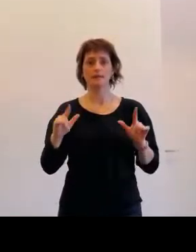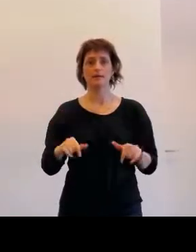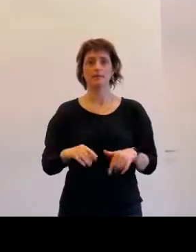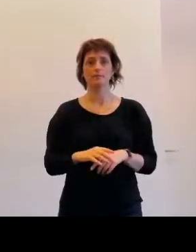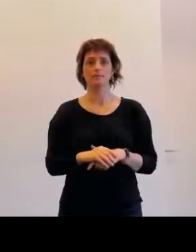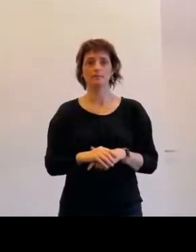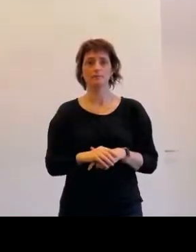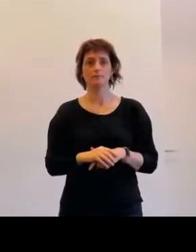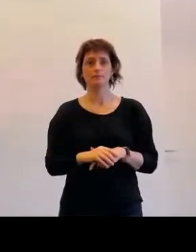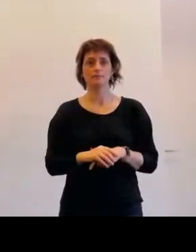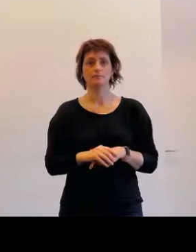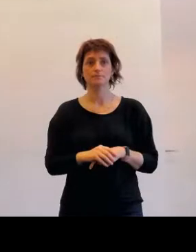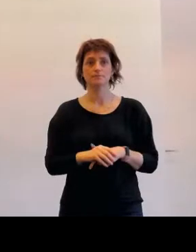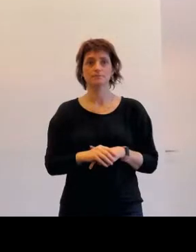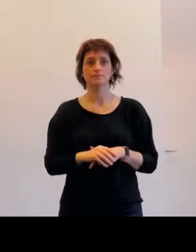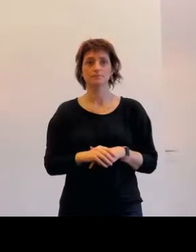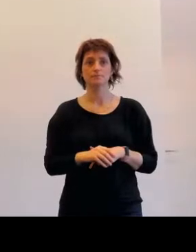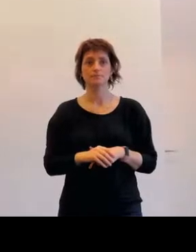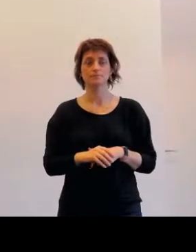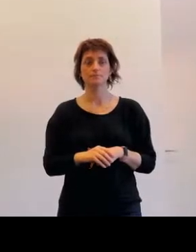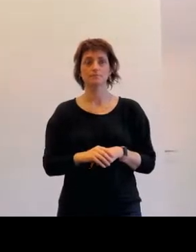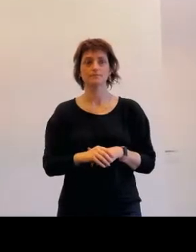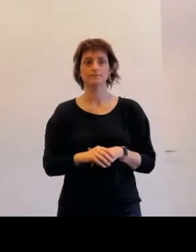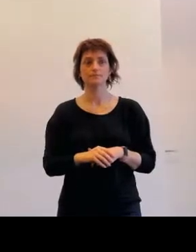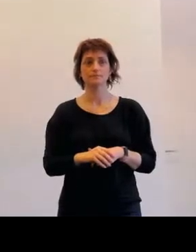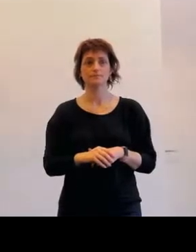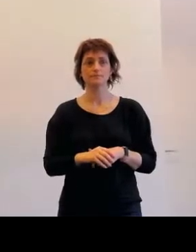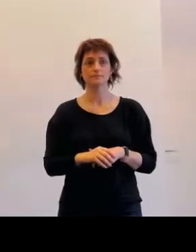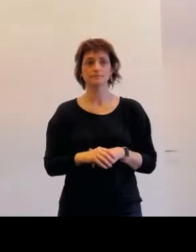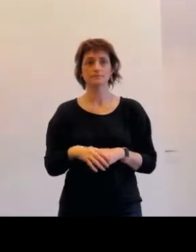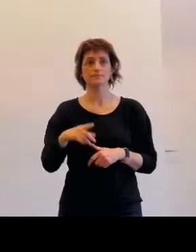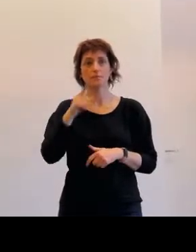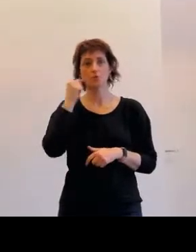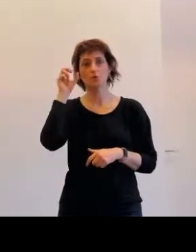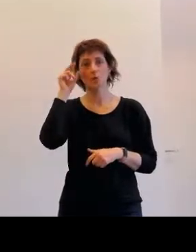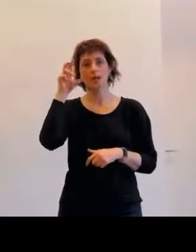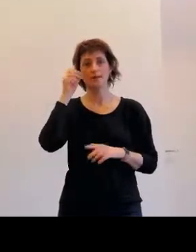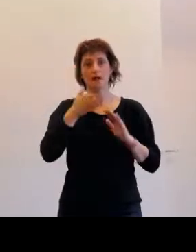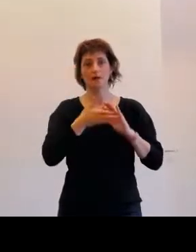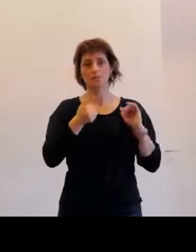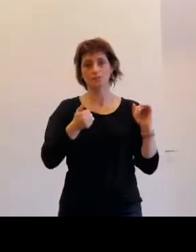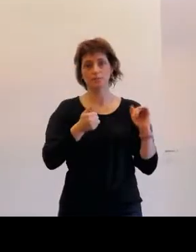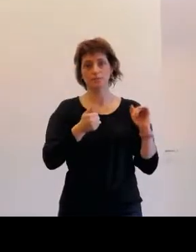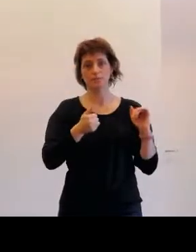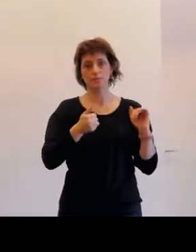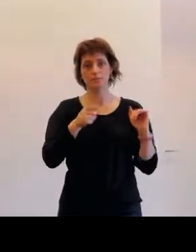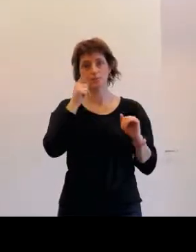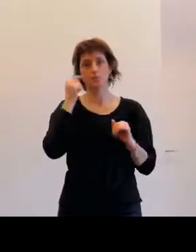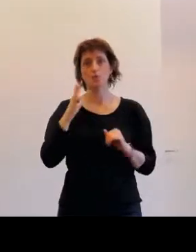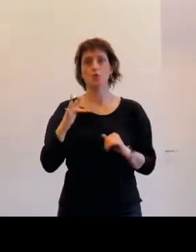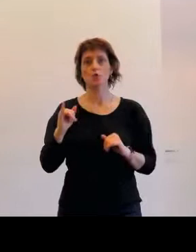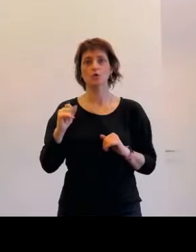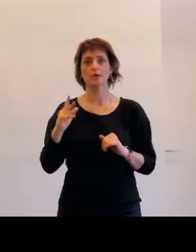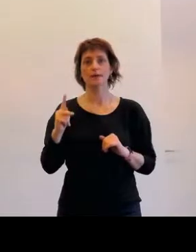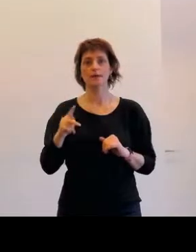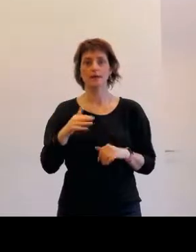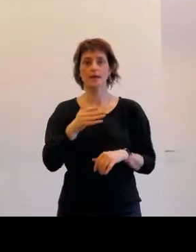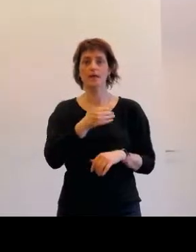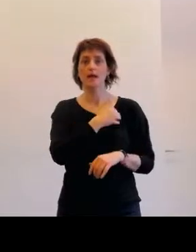Présente. Valérie. Présente. Laurent Hénard a donné pouvoir jusqu'à son arrivée à Michel Fick. Valérie